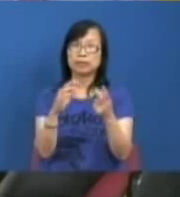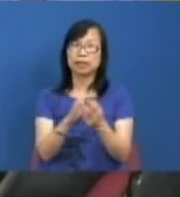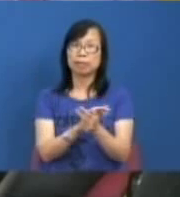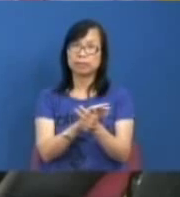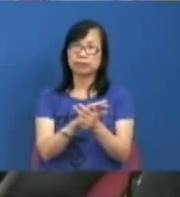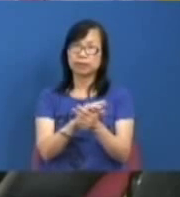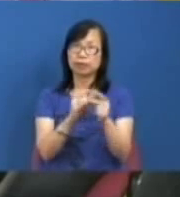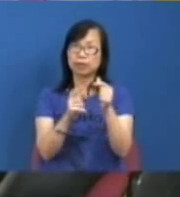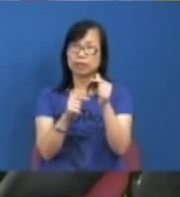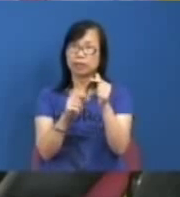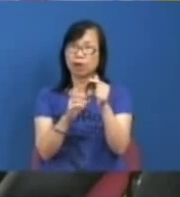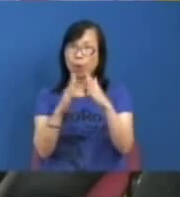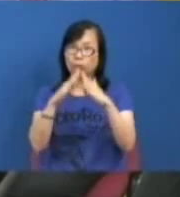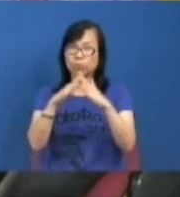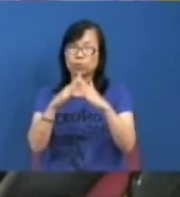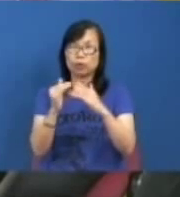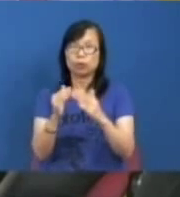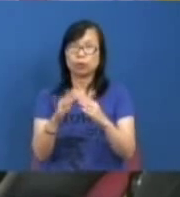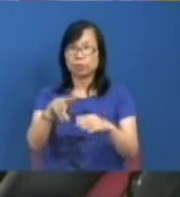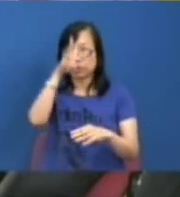2010年12月31日咧，屋宇署已經係